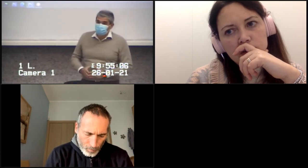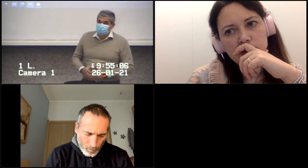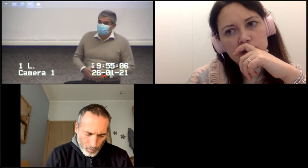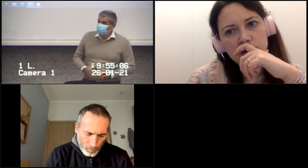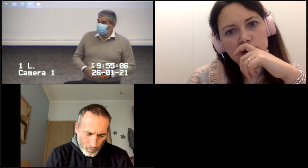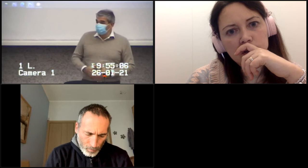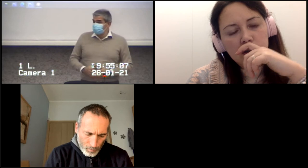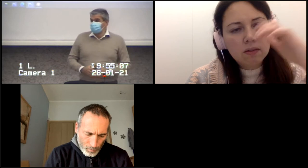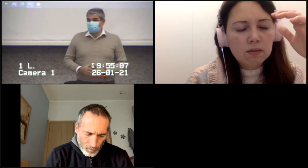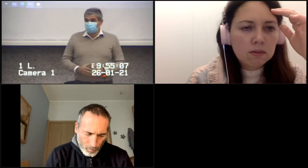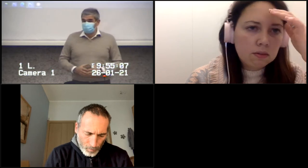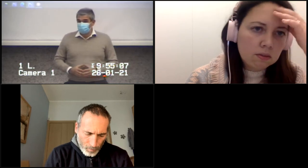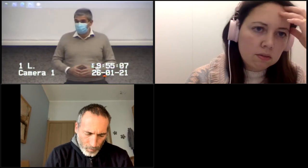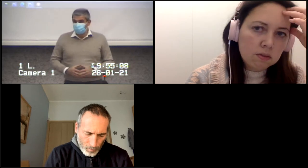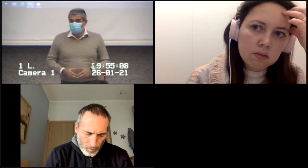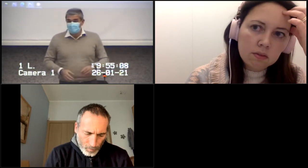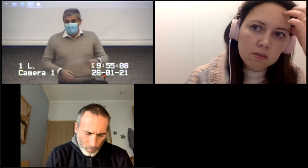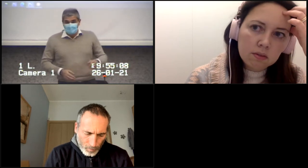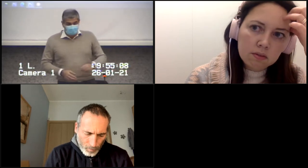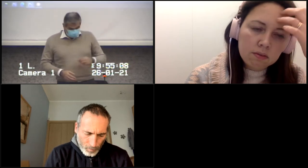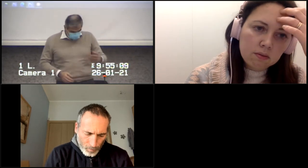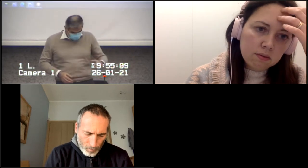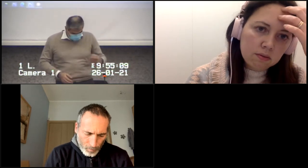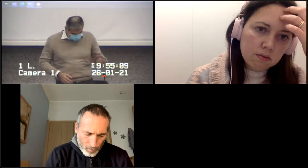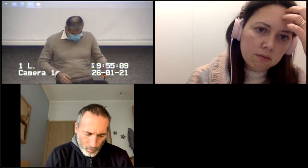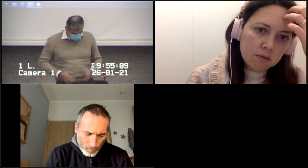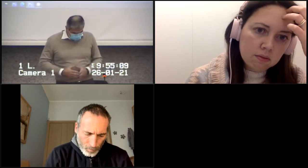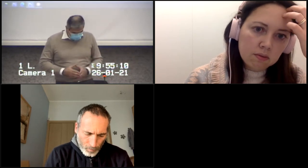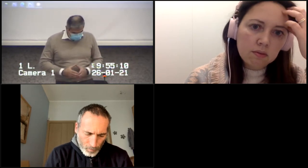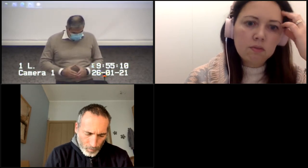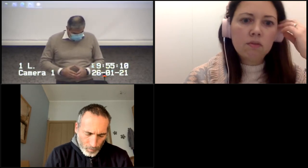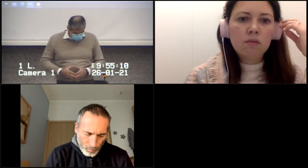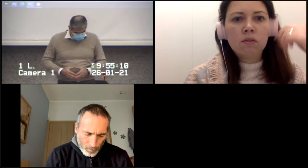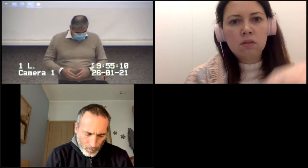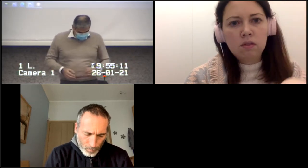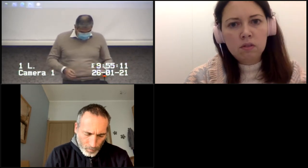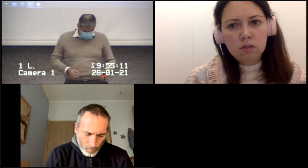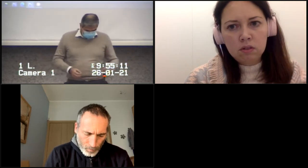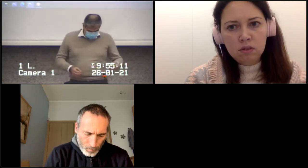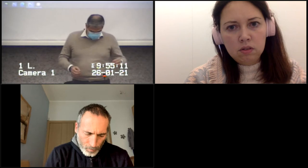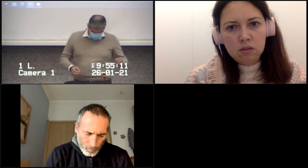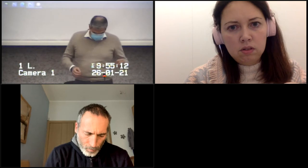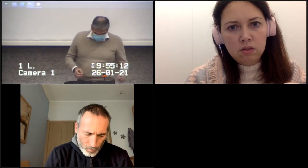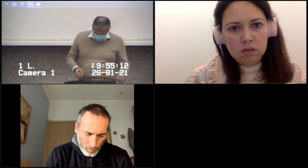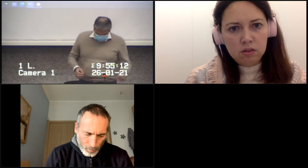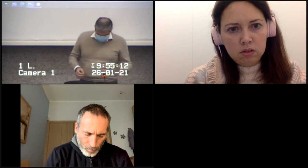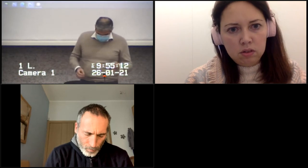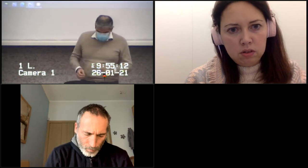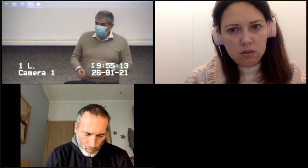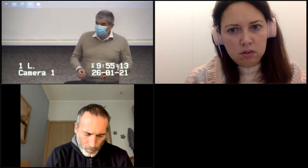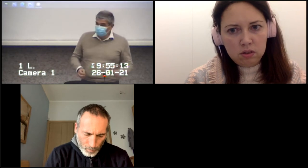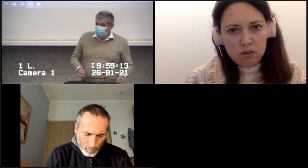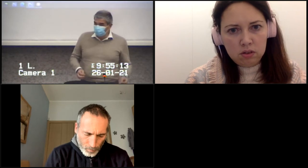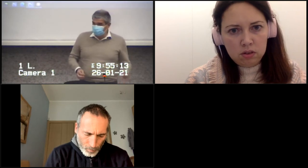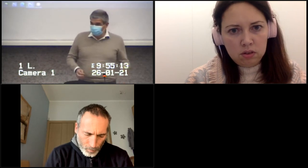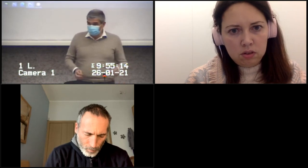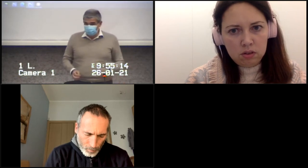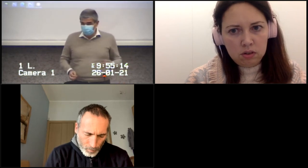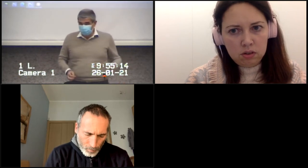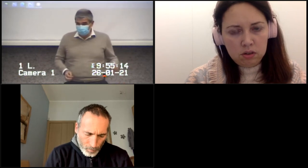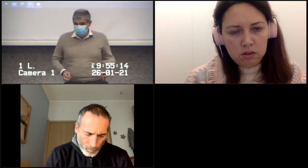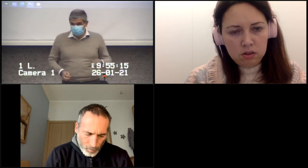adiacente all'edificio ex ABB, caratterizzato dalla presenza di un'area parzialmente